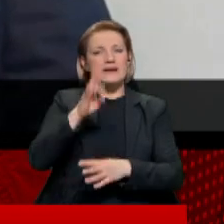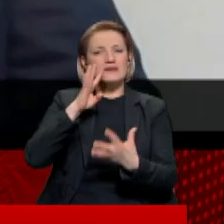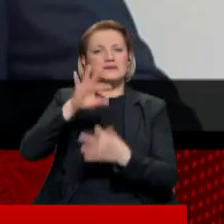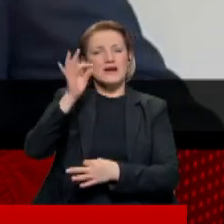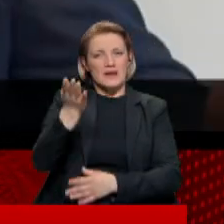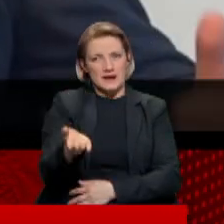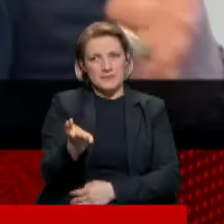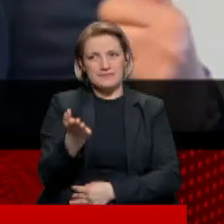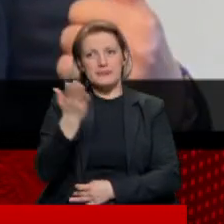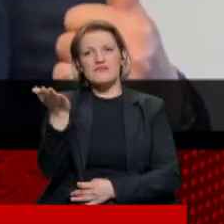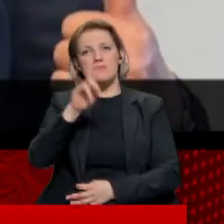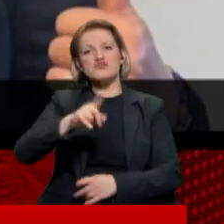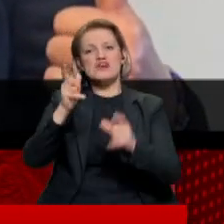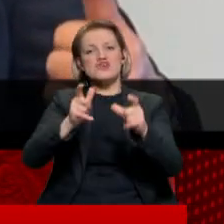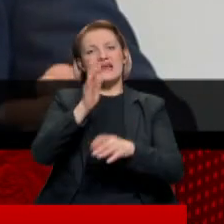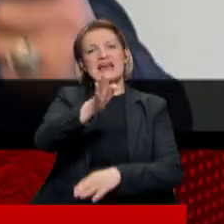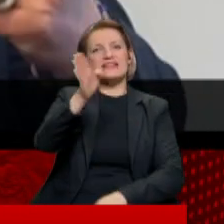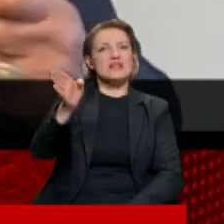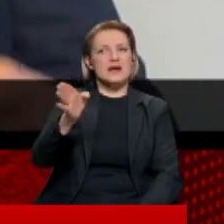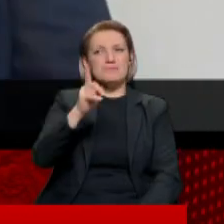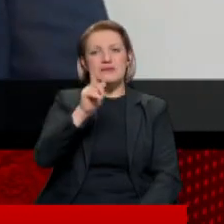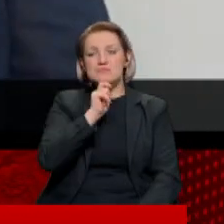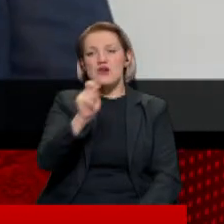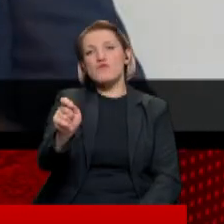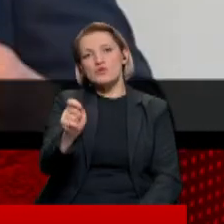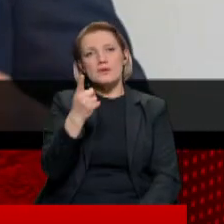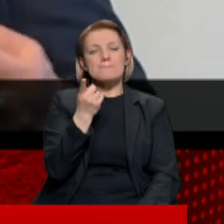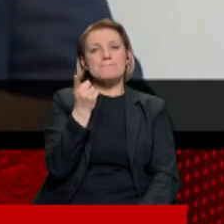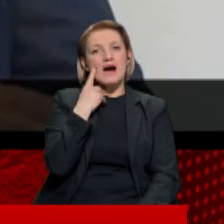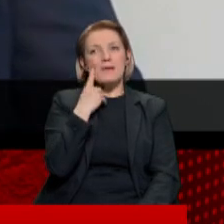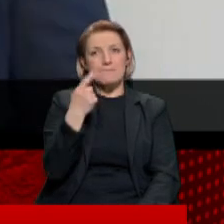veya başka şehirlere gidenlere bir mikrofon tutun.